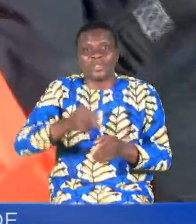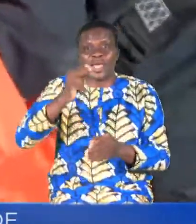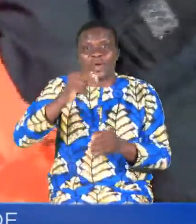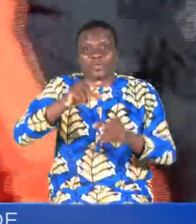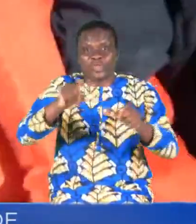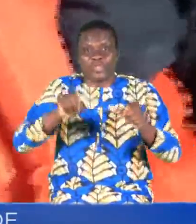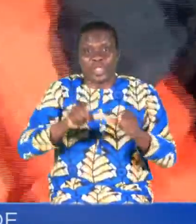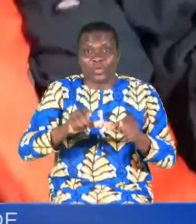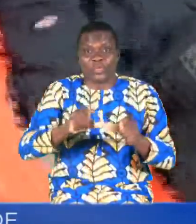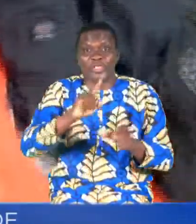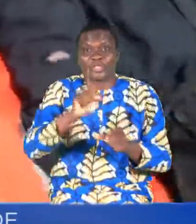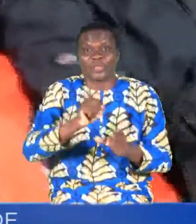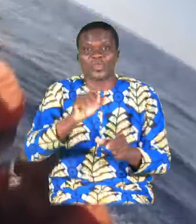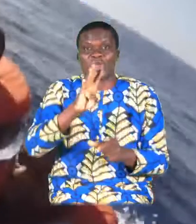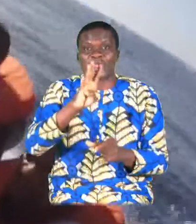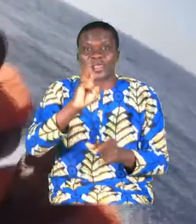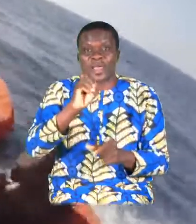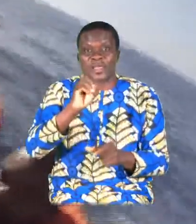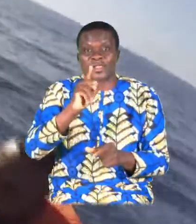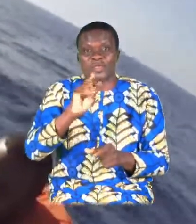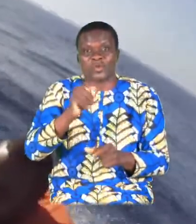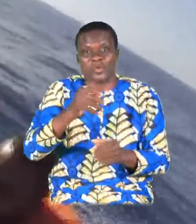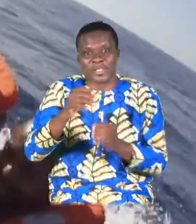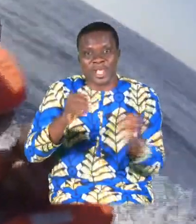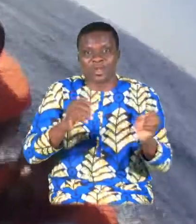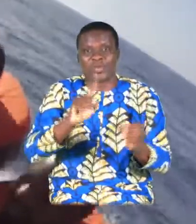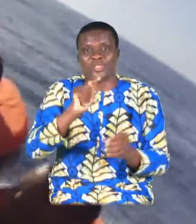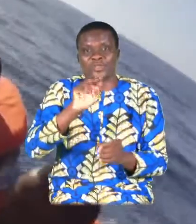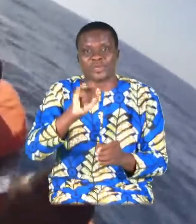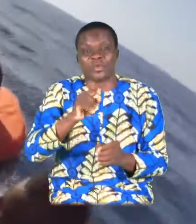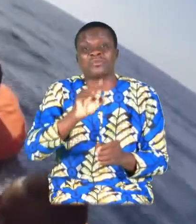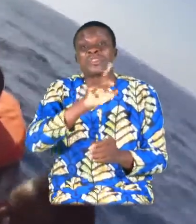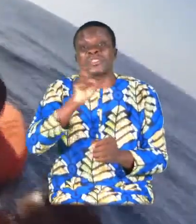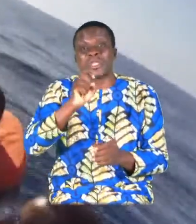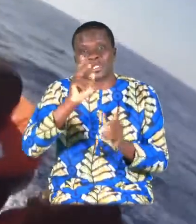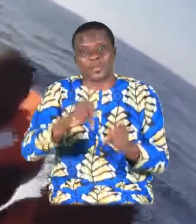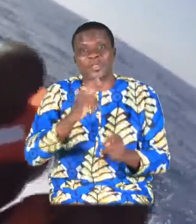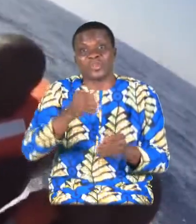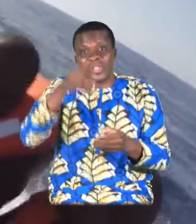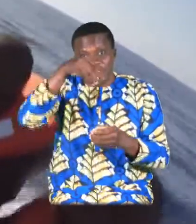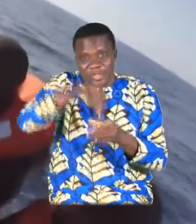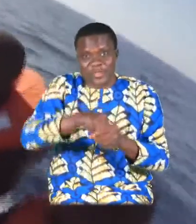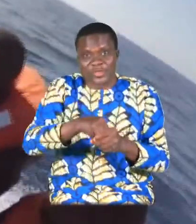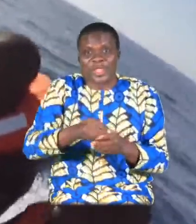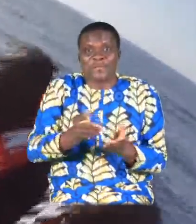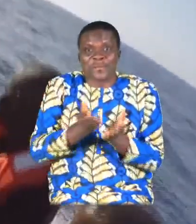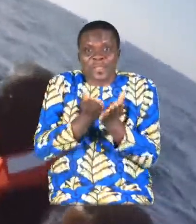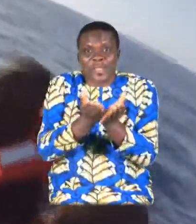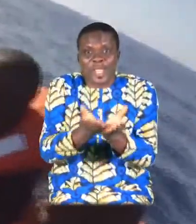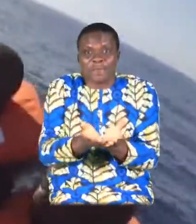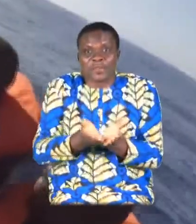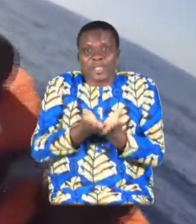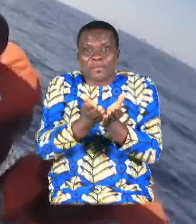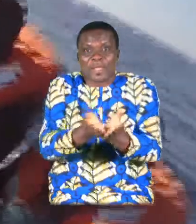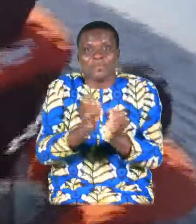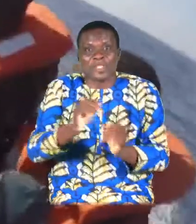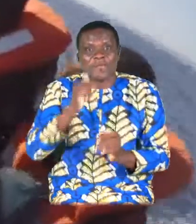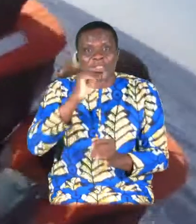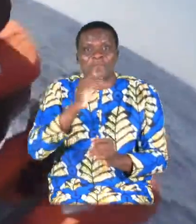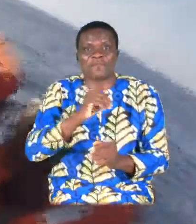localité de Zawiya, 40 km à l'ouest de Tripoli. Une centaine de personnes étaient à bord, dont des femmes et des mineurs.